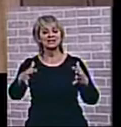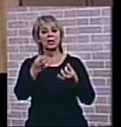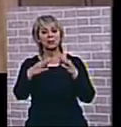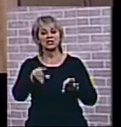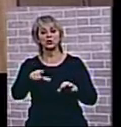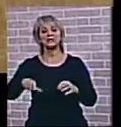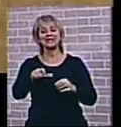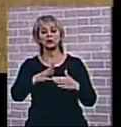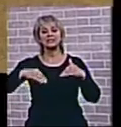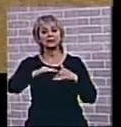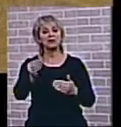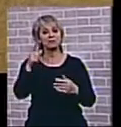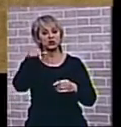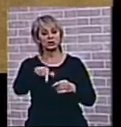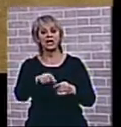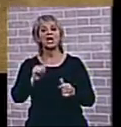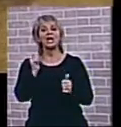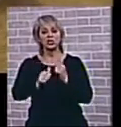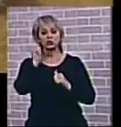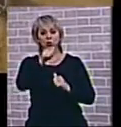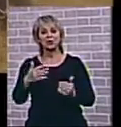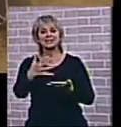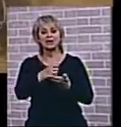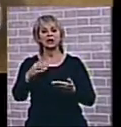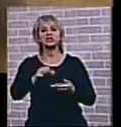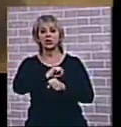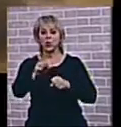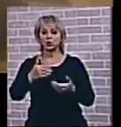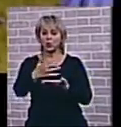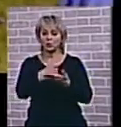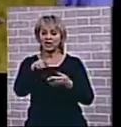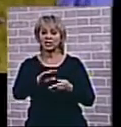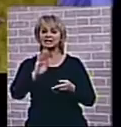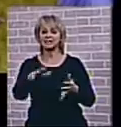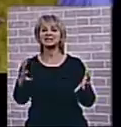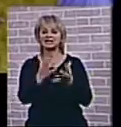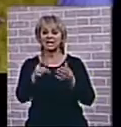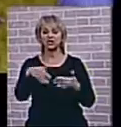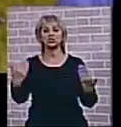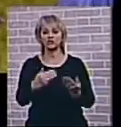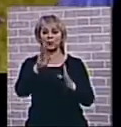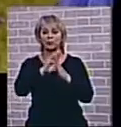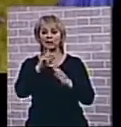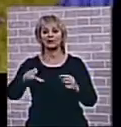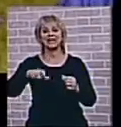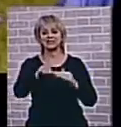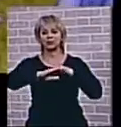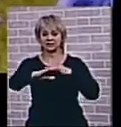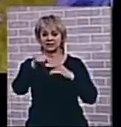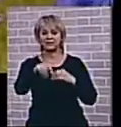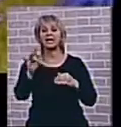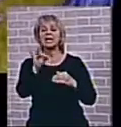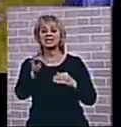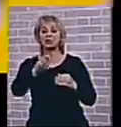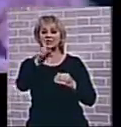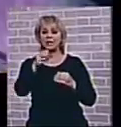просторы Донской земли впечатляют. Здесь год от года собирают рекордные урожаи и, тем не менее, сохраняют живую природу Донской степи.